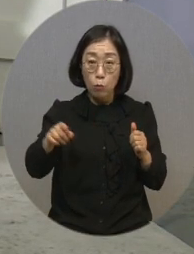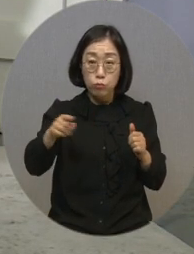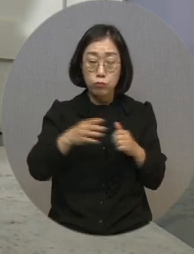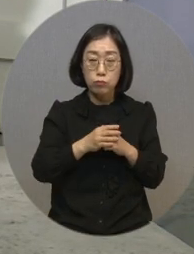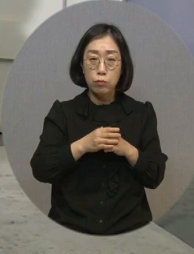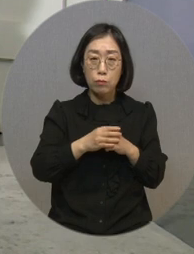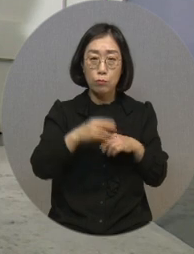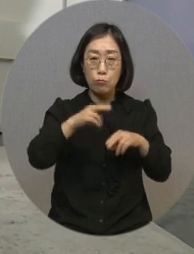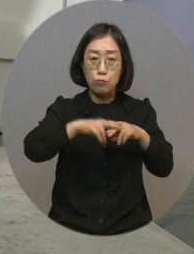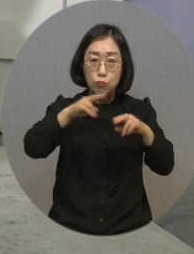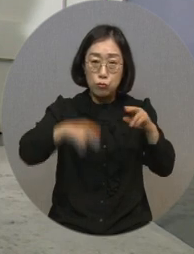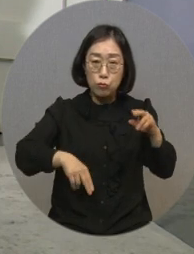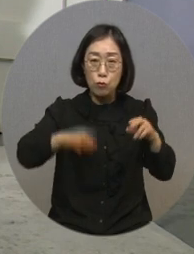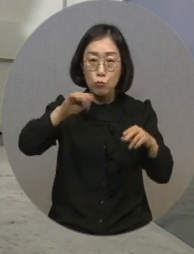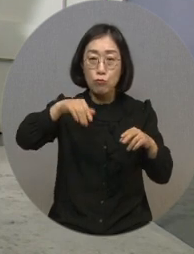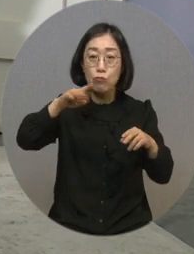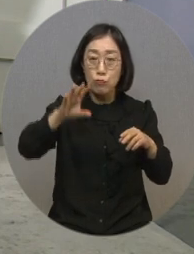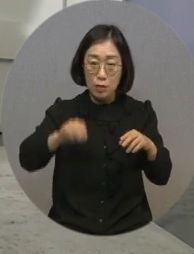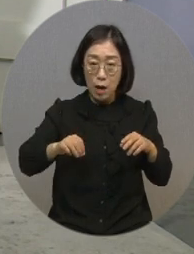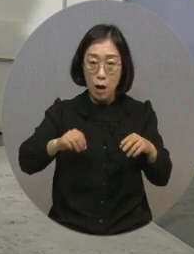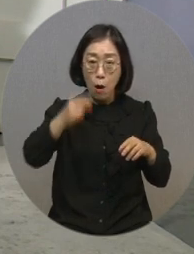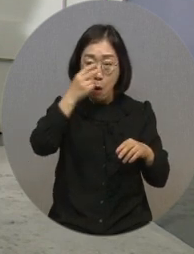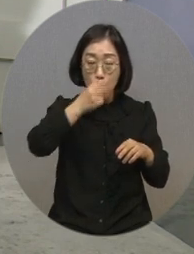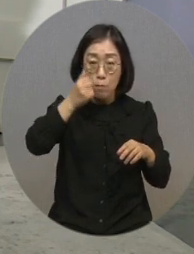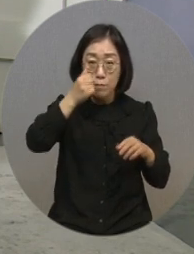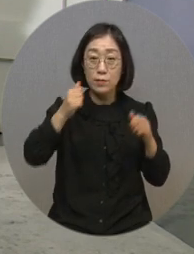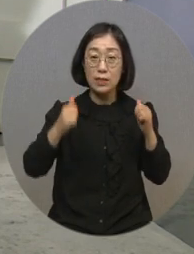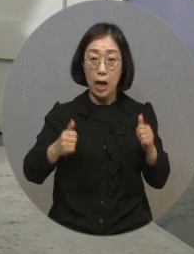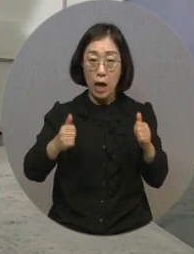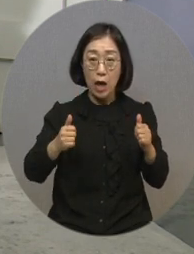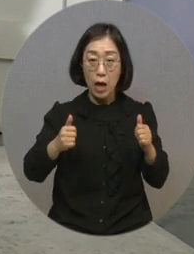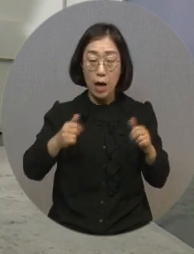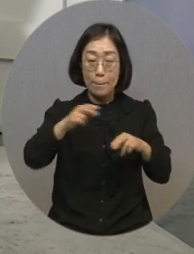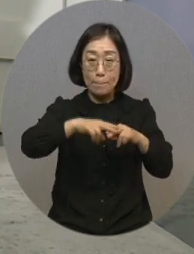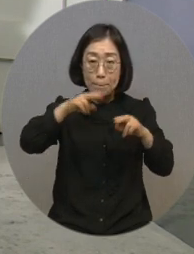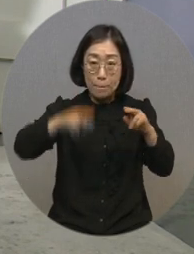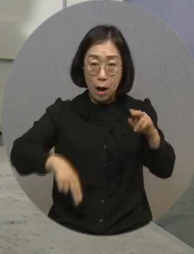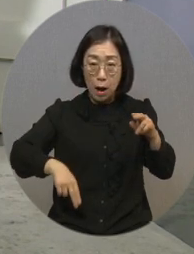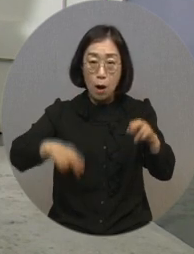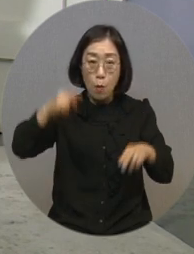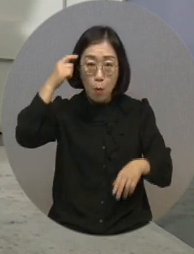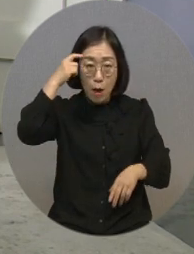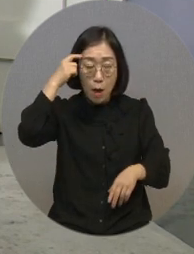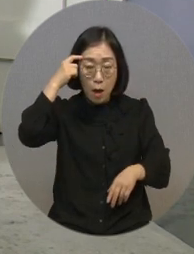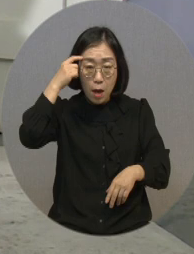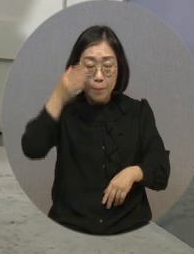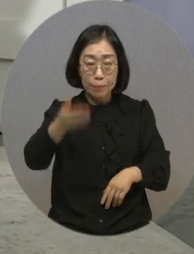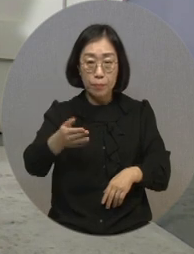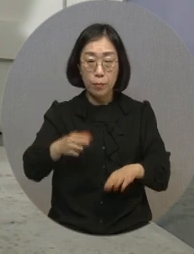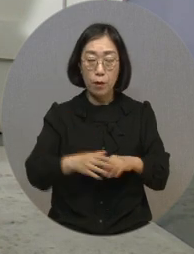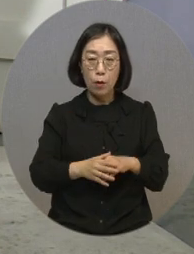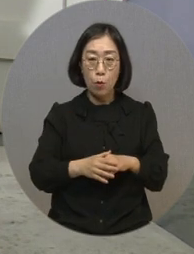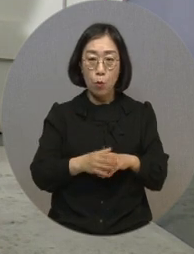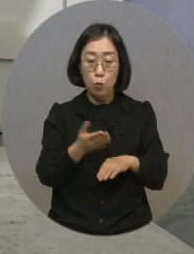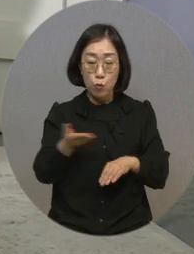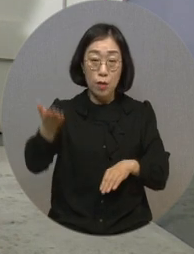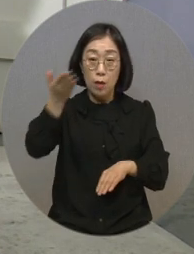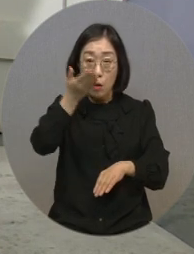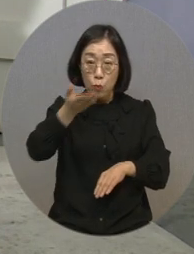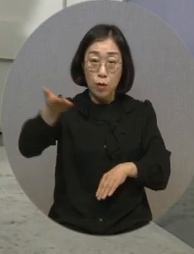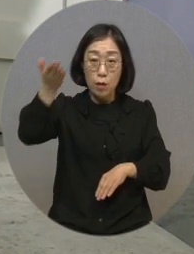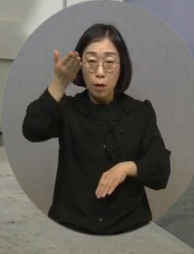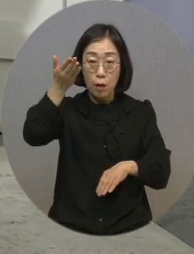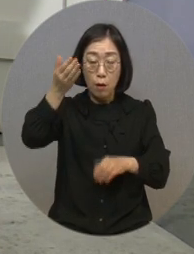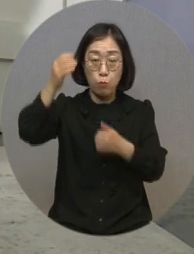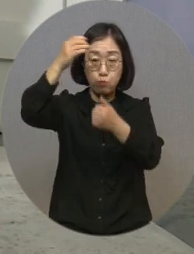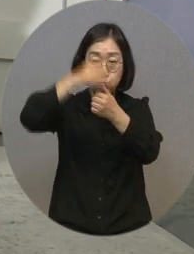왜 부장검사직을 그만두고 나오셔야 했는지. 이제 검사장도 있고 더